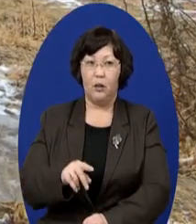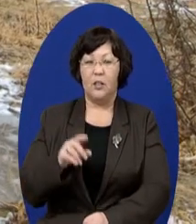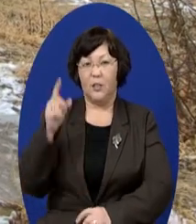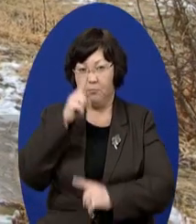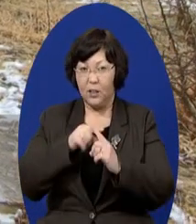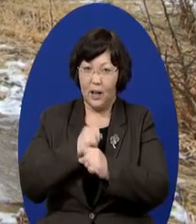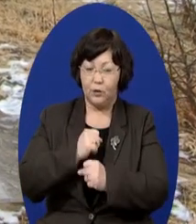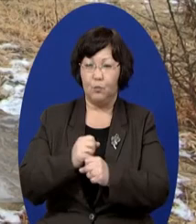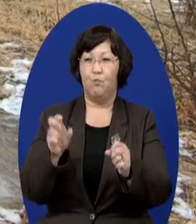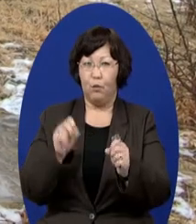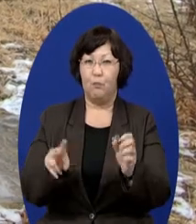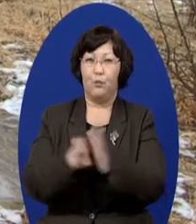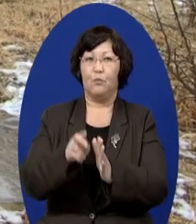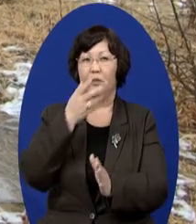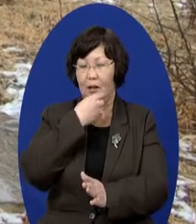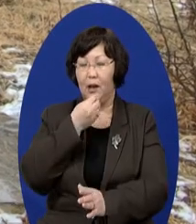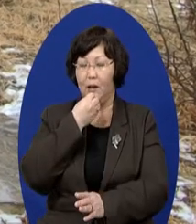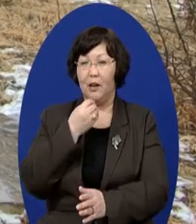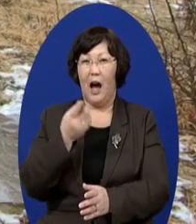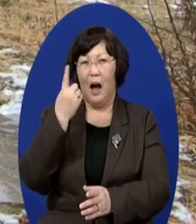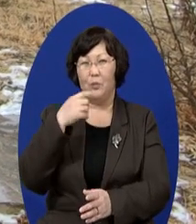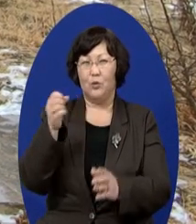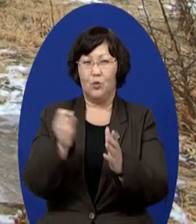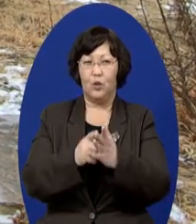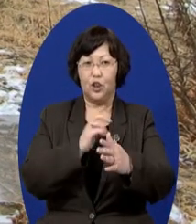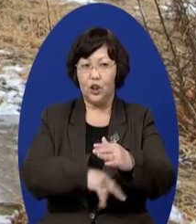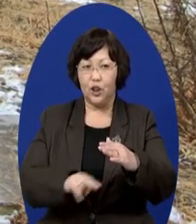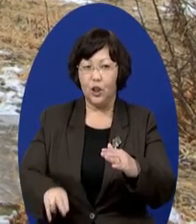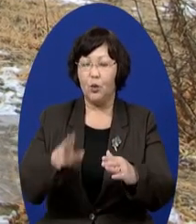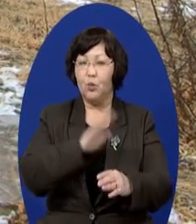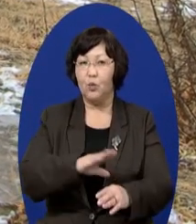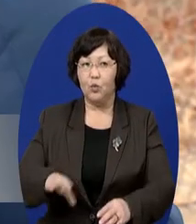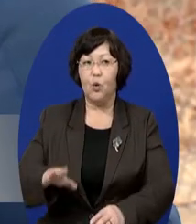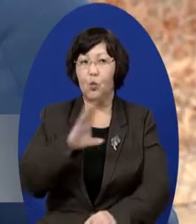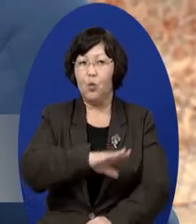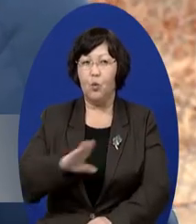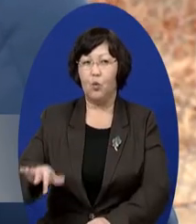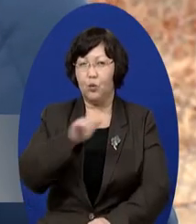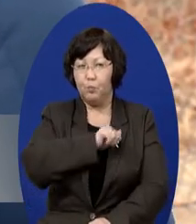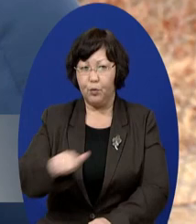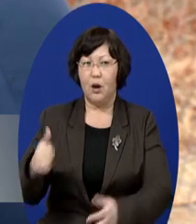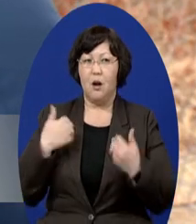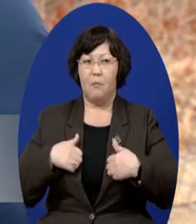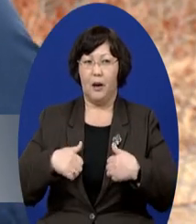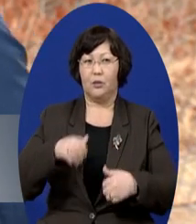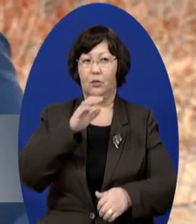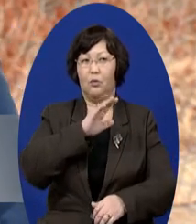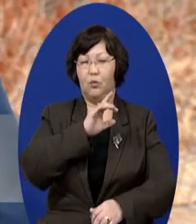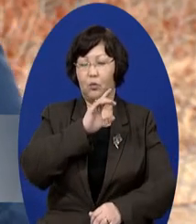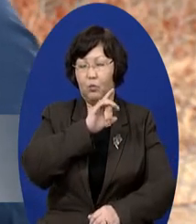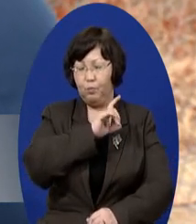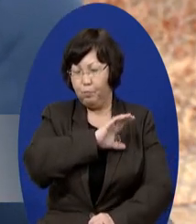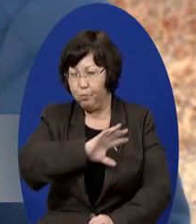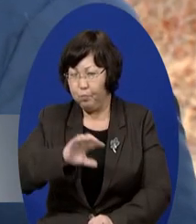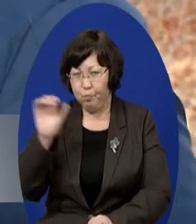гэж. Хамгийн чухал нь цэцэрлэгийн хөөгдөөс эхлээд бүх хөөгдөйг мод тарих сонирхолтой болгоод бүх багшийг мод тарих сонирхолтой